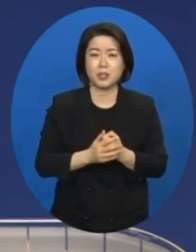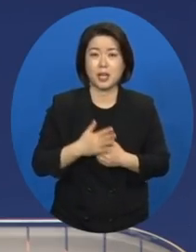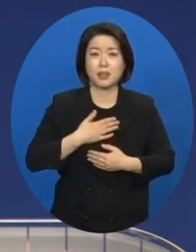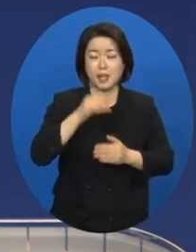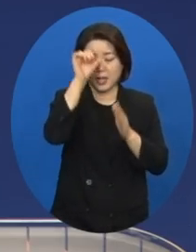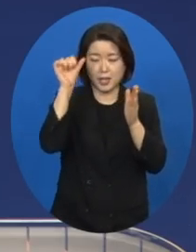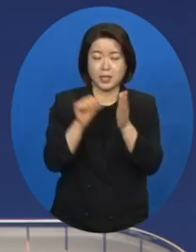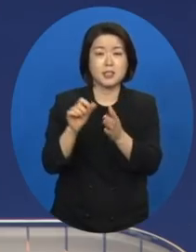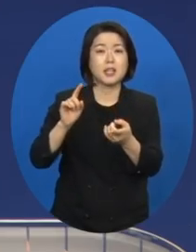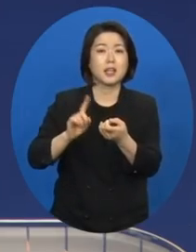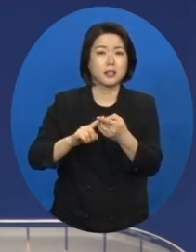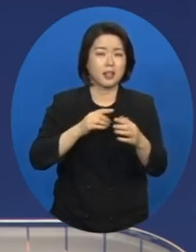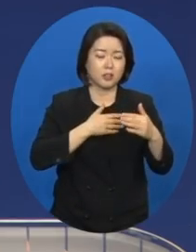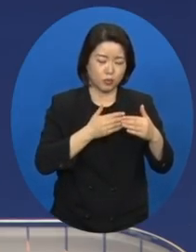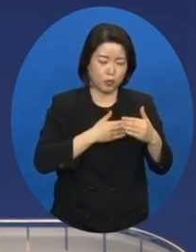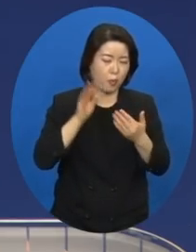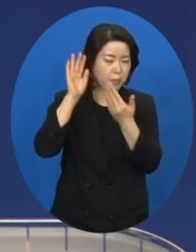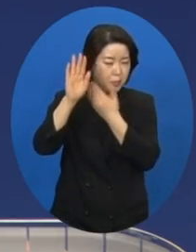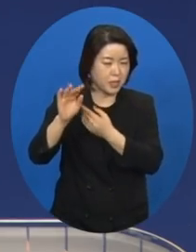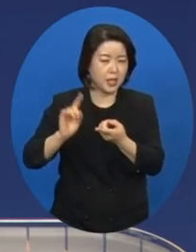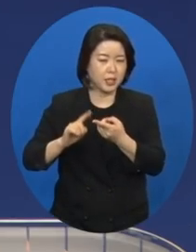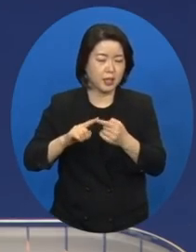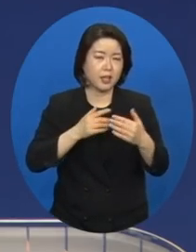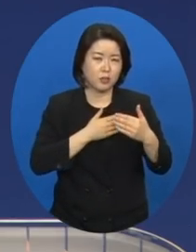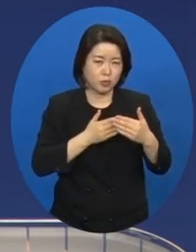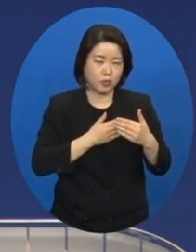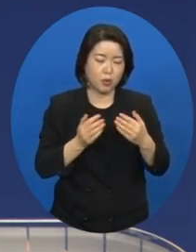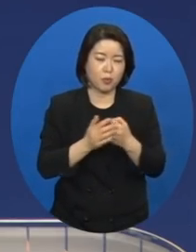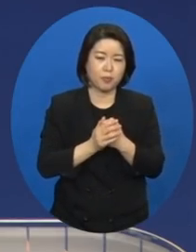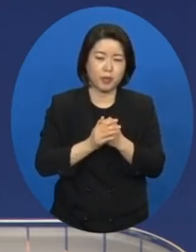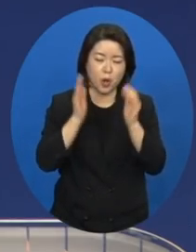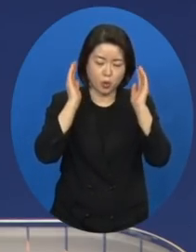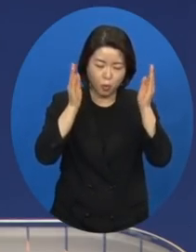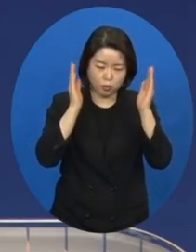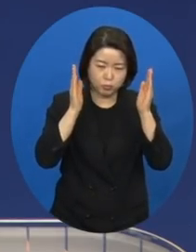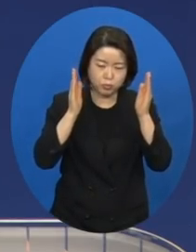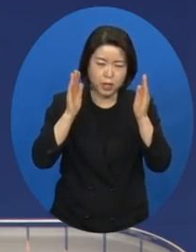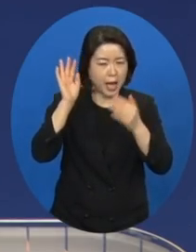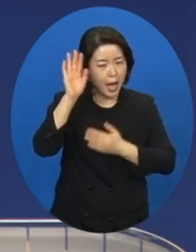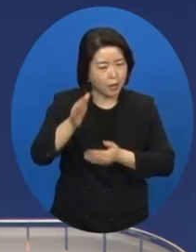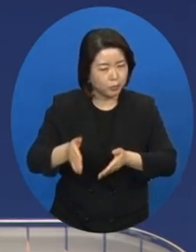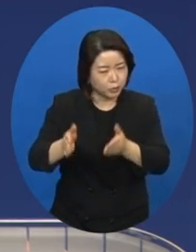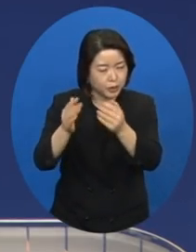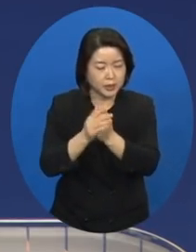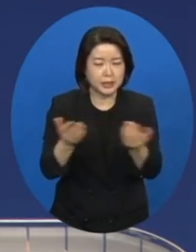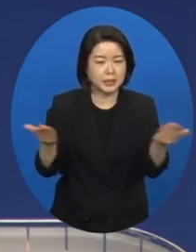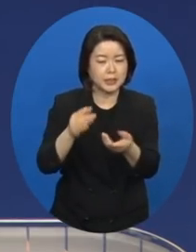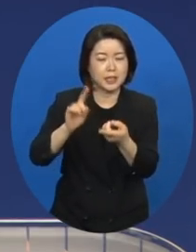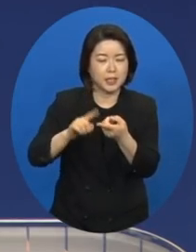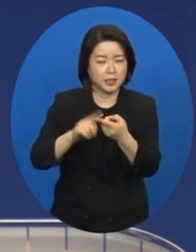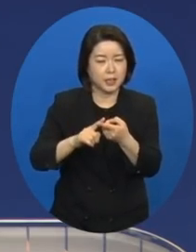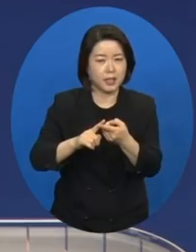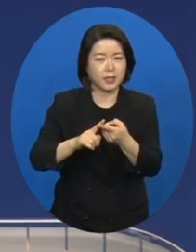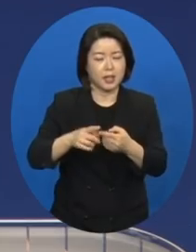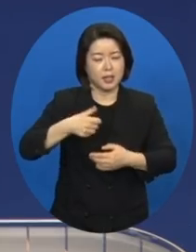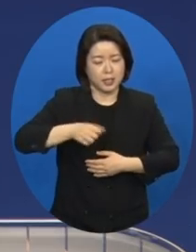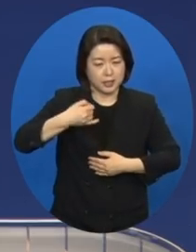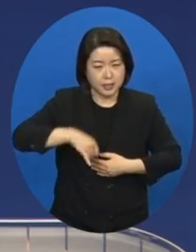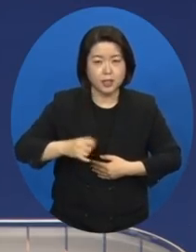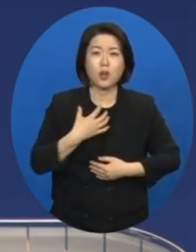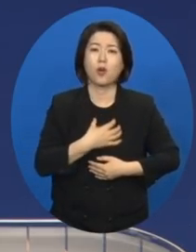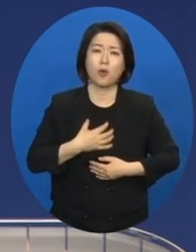대한 두려움, 미래에 대한 두려움, 학업과 진로와 직장에 대한 두려움, 염려, 자녀들에 대한